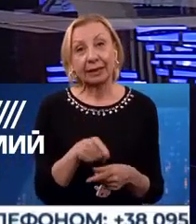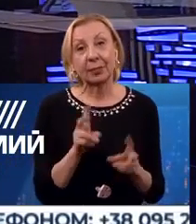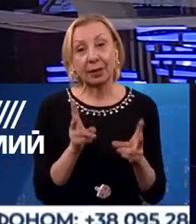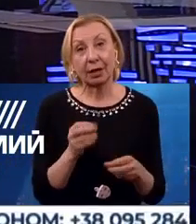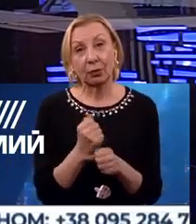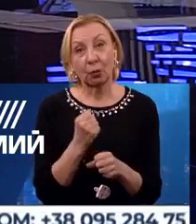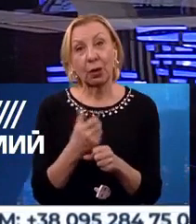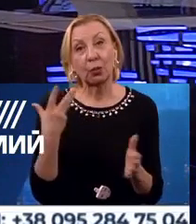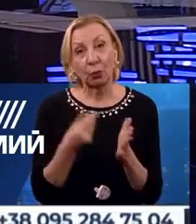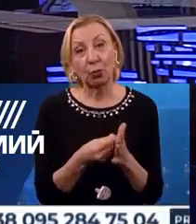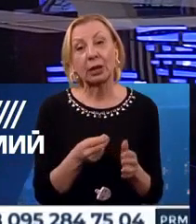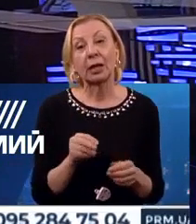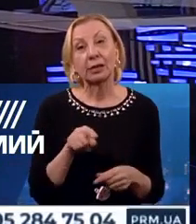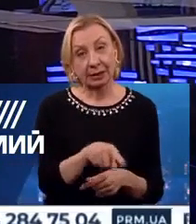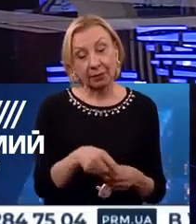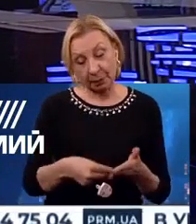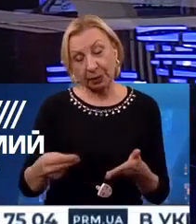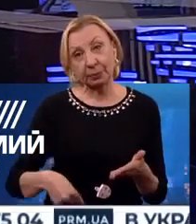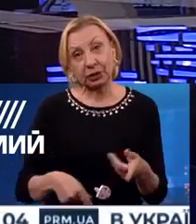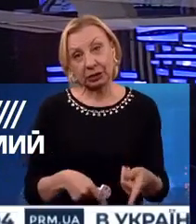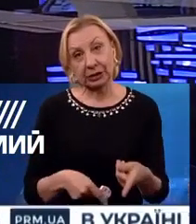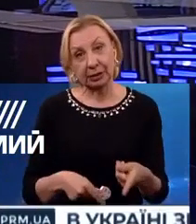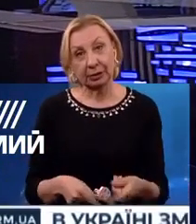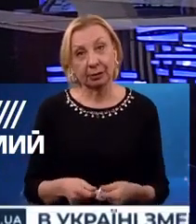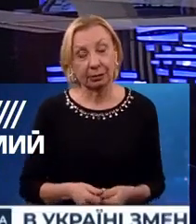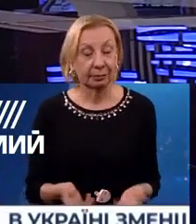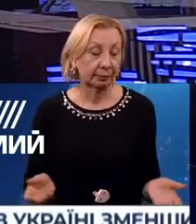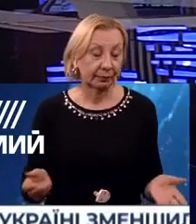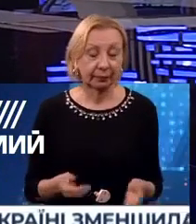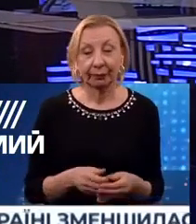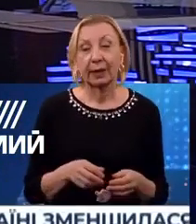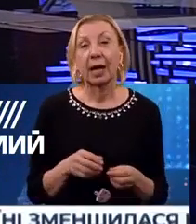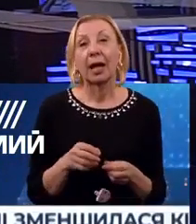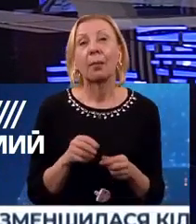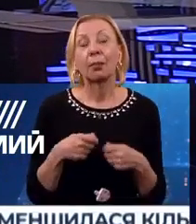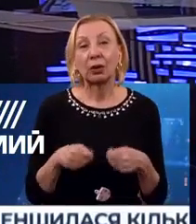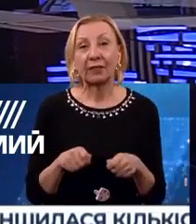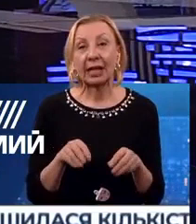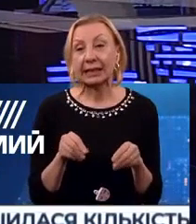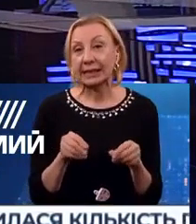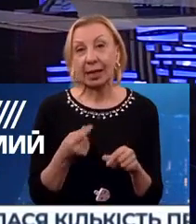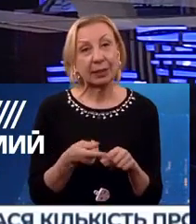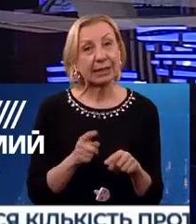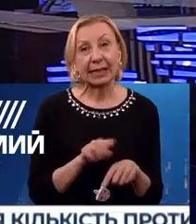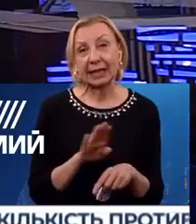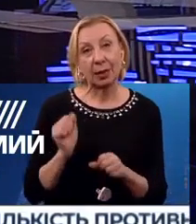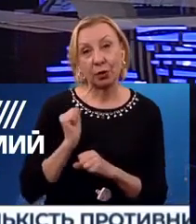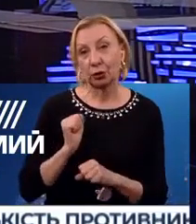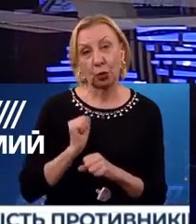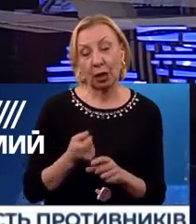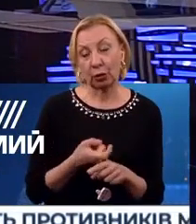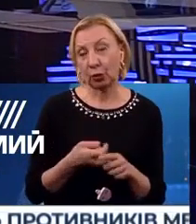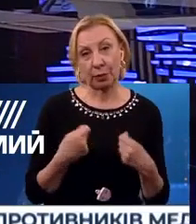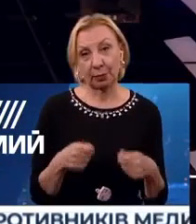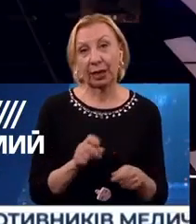роблять знеболюючий, ставлять ручку, підпиши і перепиши все майно на себе. Продавати землю – це не мішок картоплі продати. І ніякі